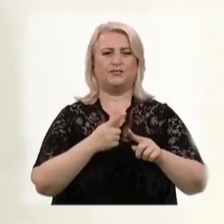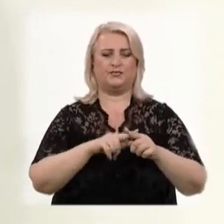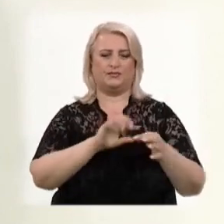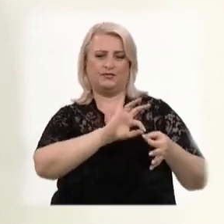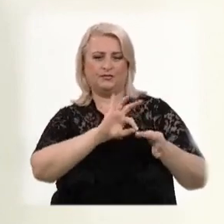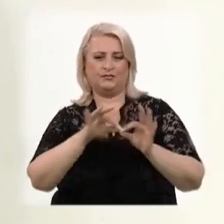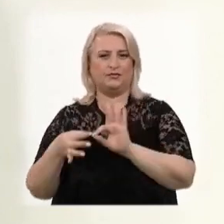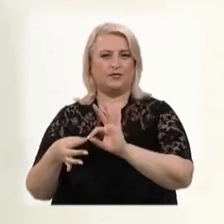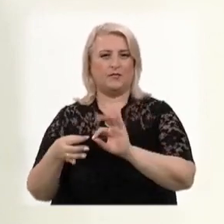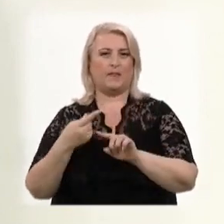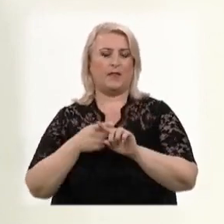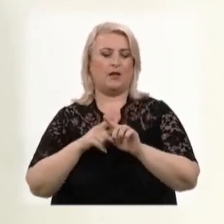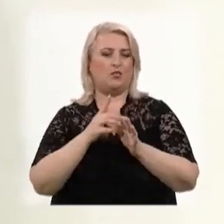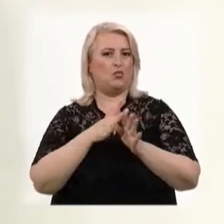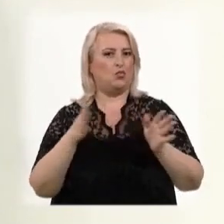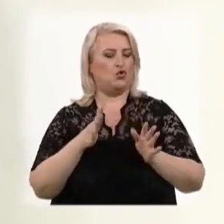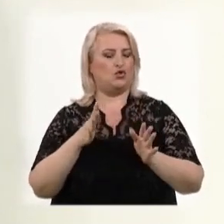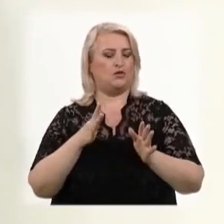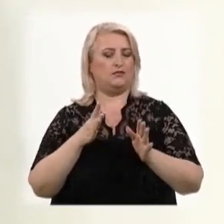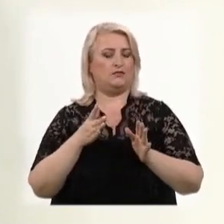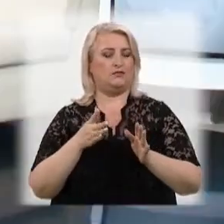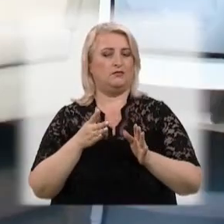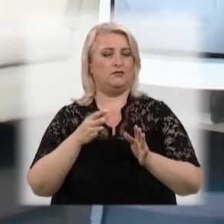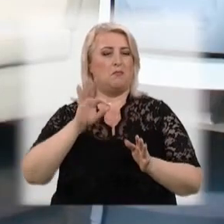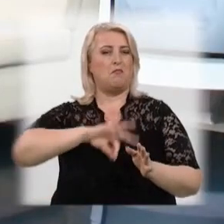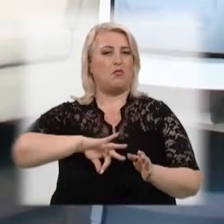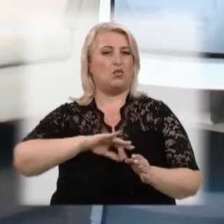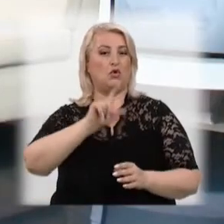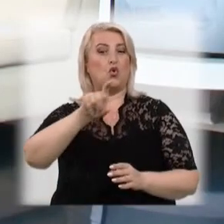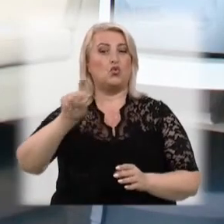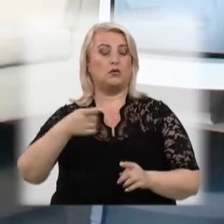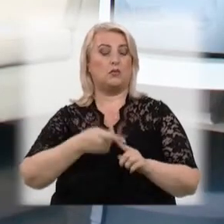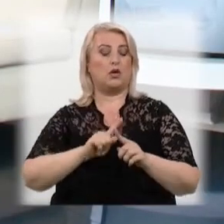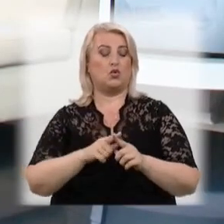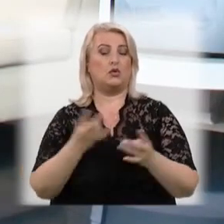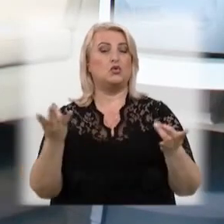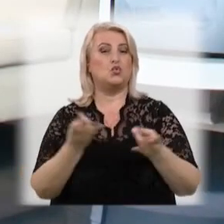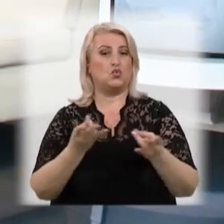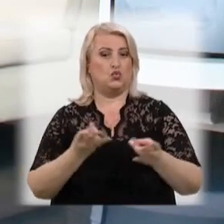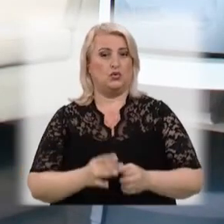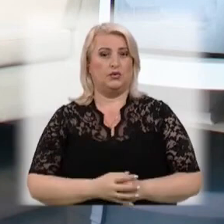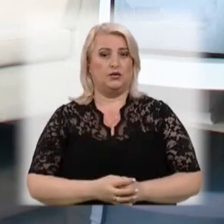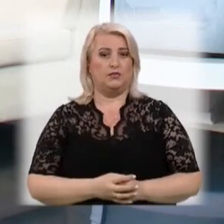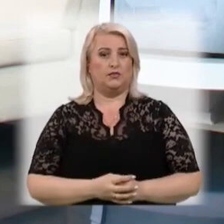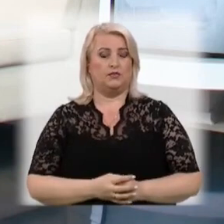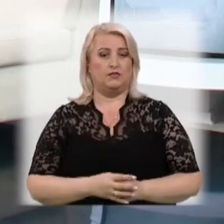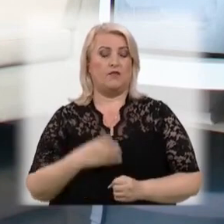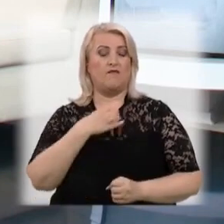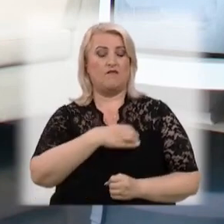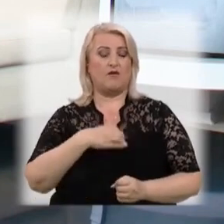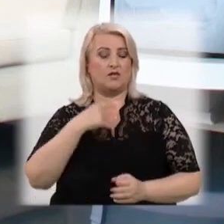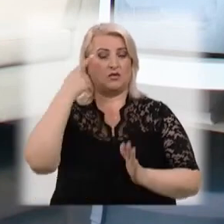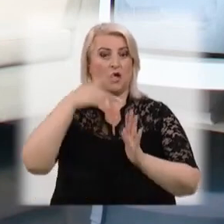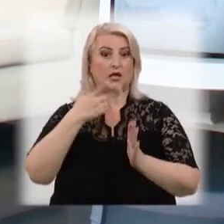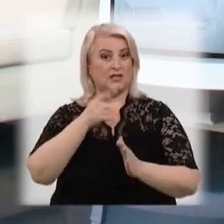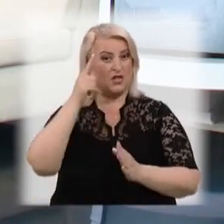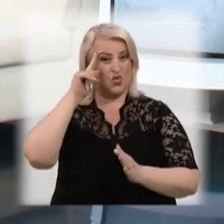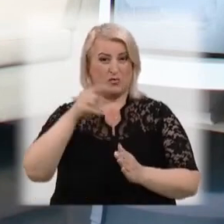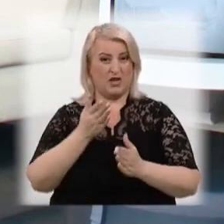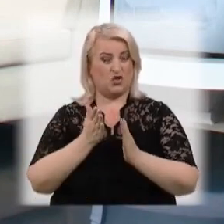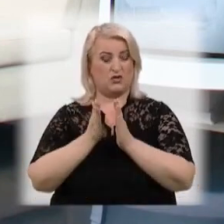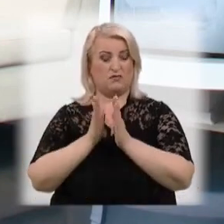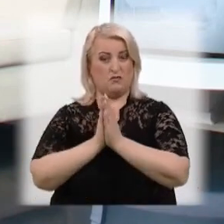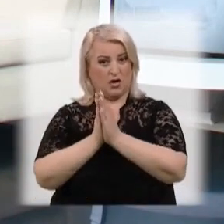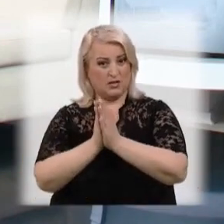conștientizarea celui care cere și aici foarte important Să înțelegem că dacă tu nu știi să ceri probabil vei pierde